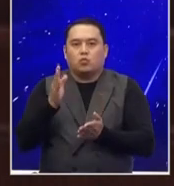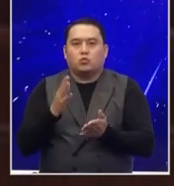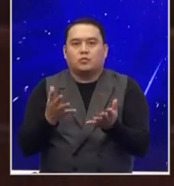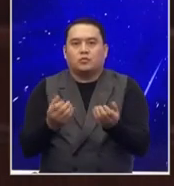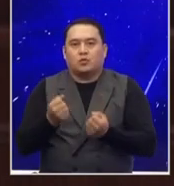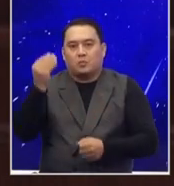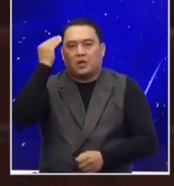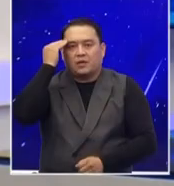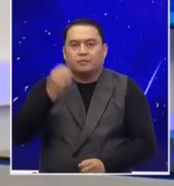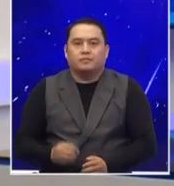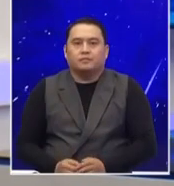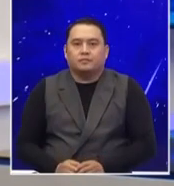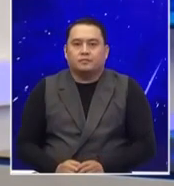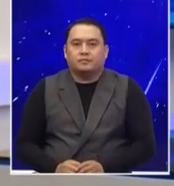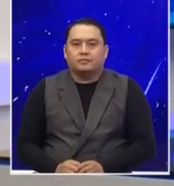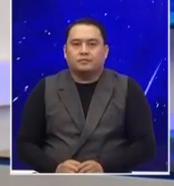принимать меры.